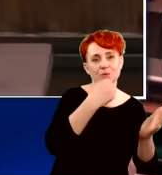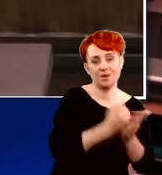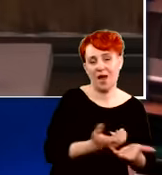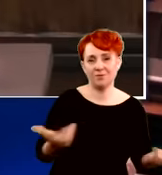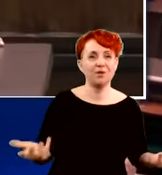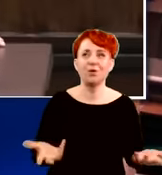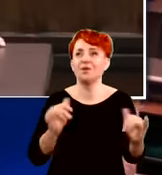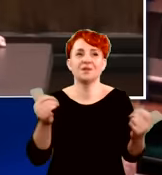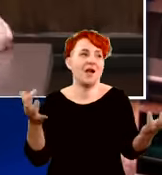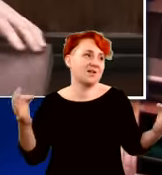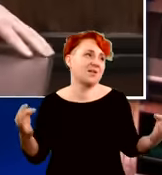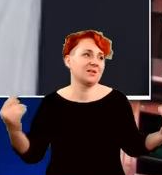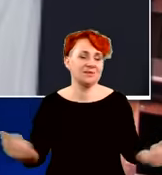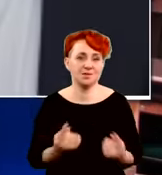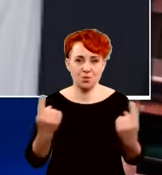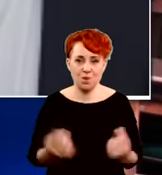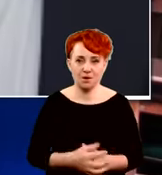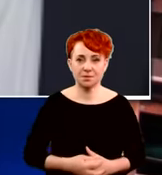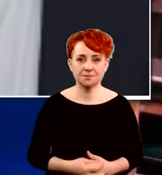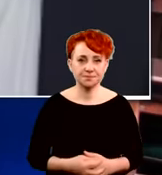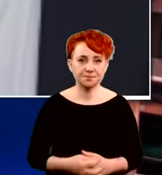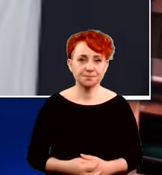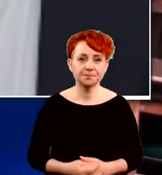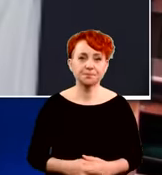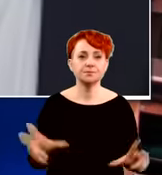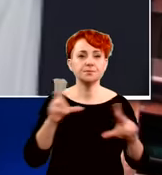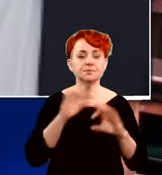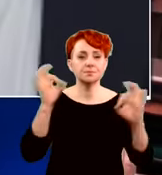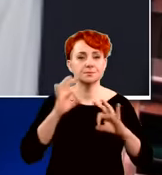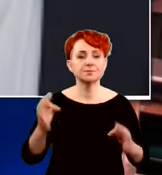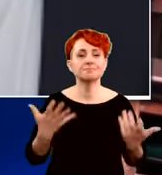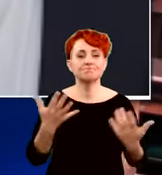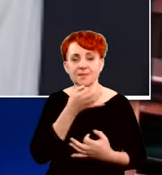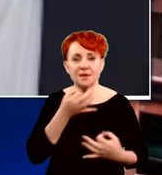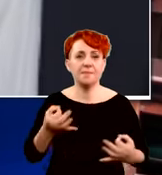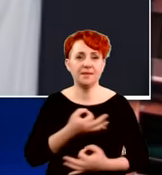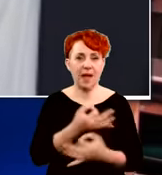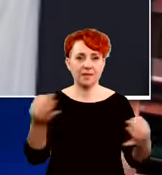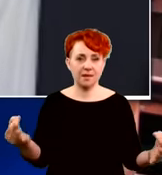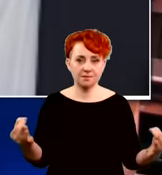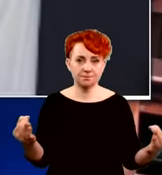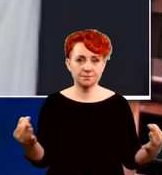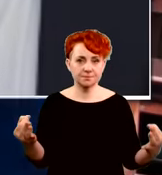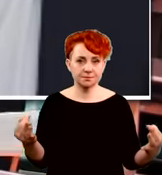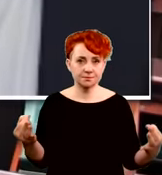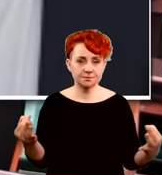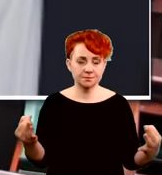gdzie my dzisiaj się znajdujemy. Bardzo mi przyjemnie. Szanowni panowie, ja bym chciała zadać pytanie, które w zasadzie normalnie powinno